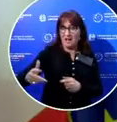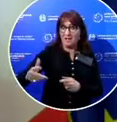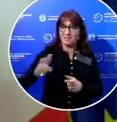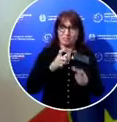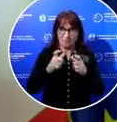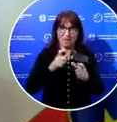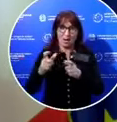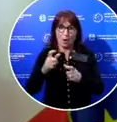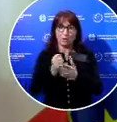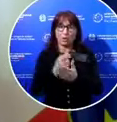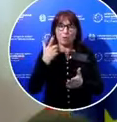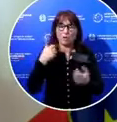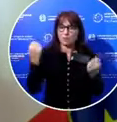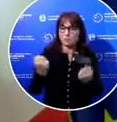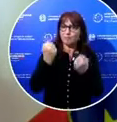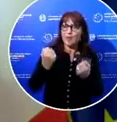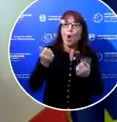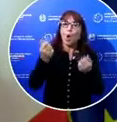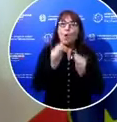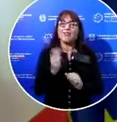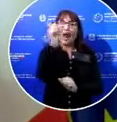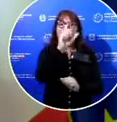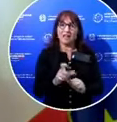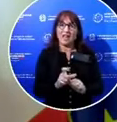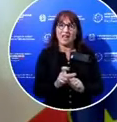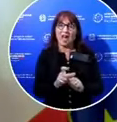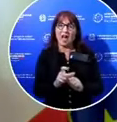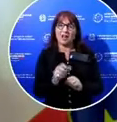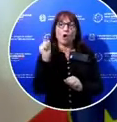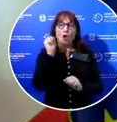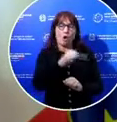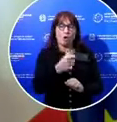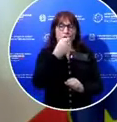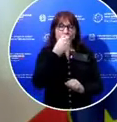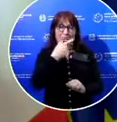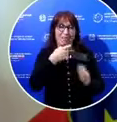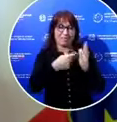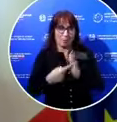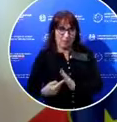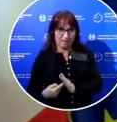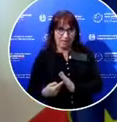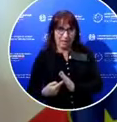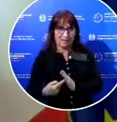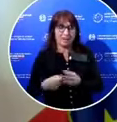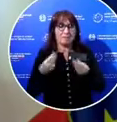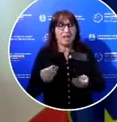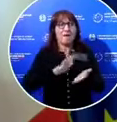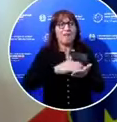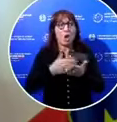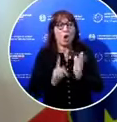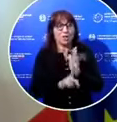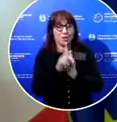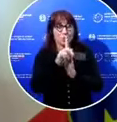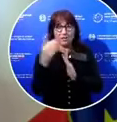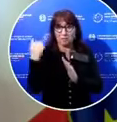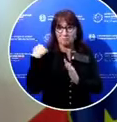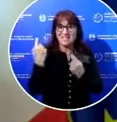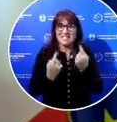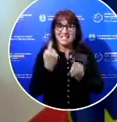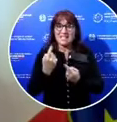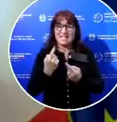sono impegnate a promuovere il modello italiano di prevenzione e risposta alle tossicodipendenze, a valorizzare i risultati conseguiti dal sistema